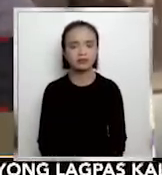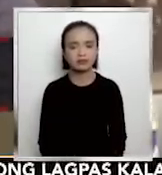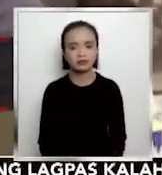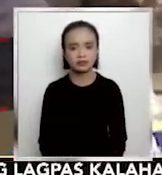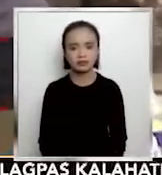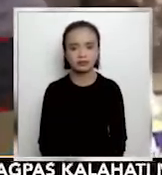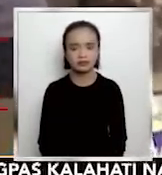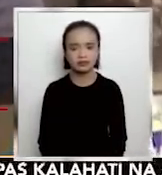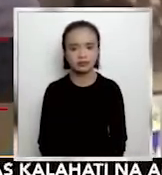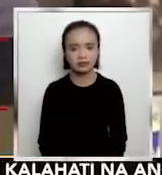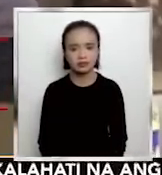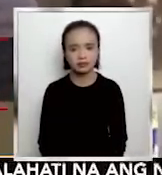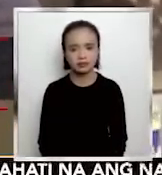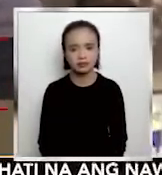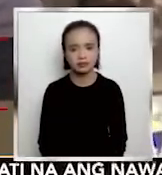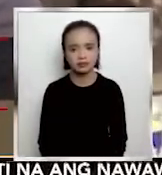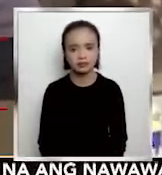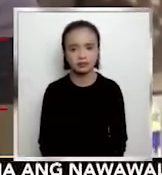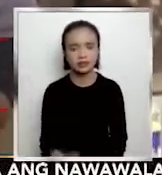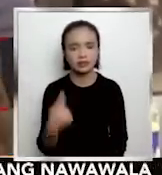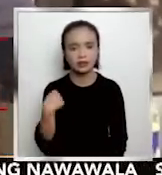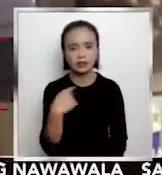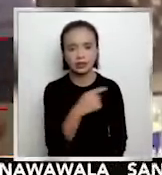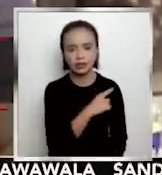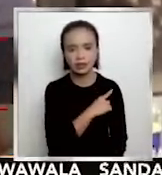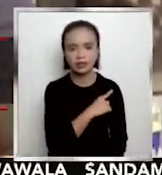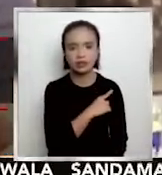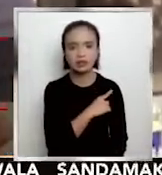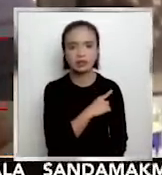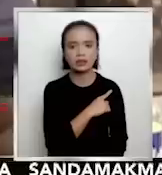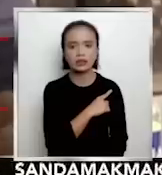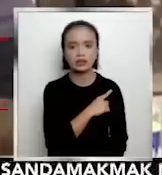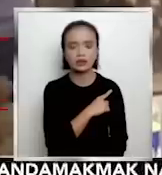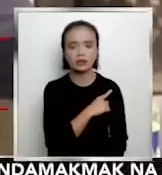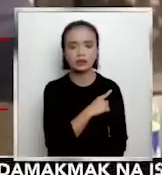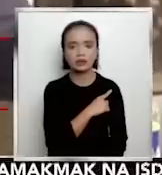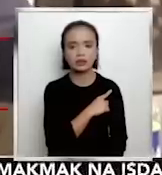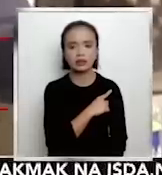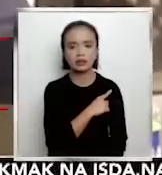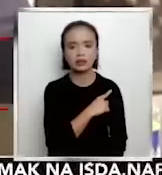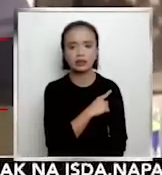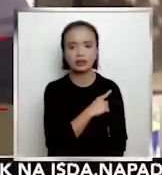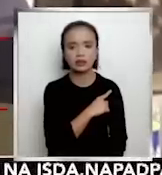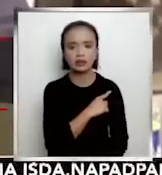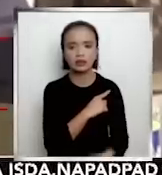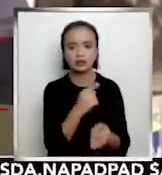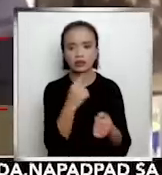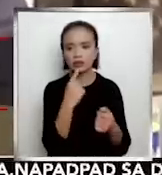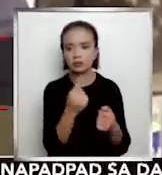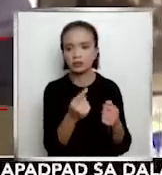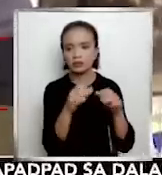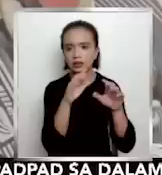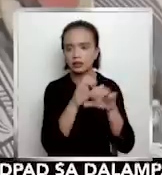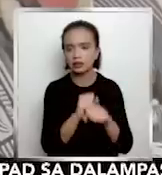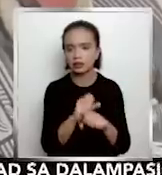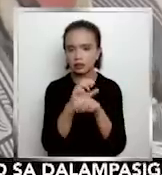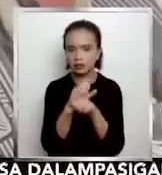retrieval. Next step yun. So okay, mag-alala. Isa rin yun sa mga prosesong gagawin